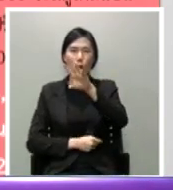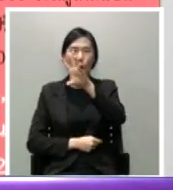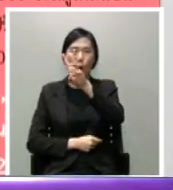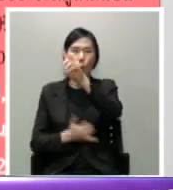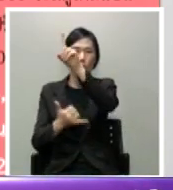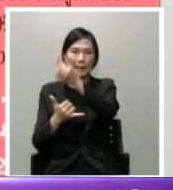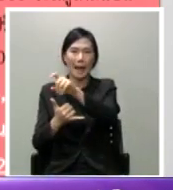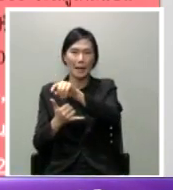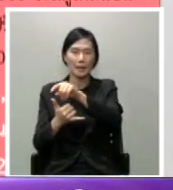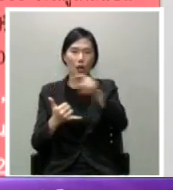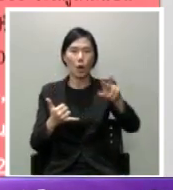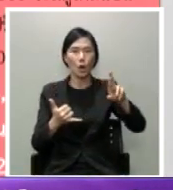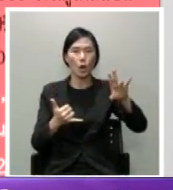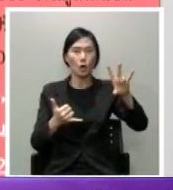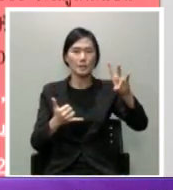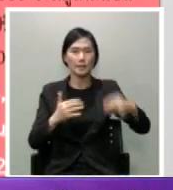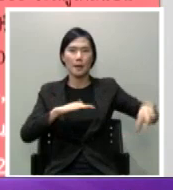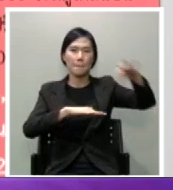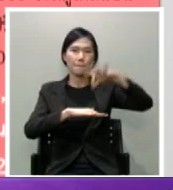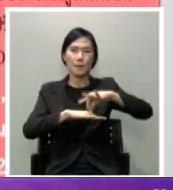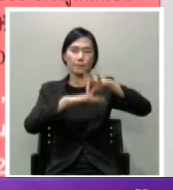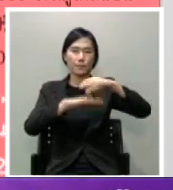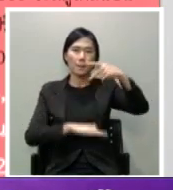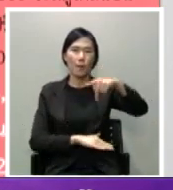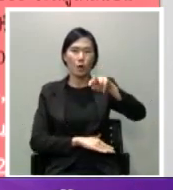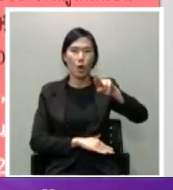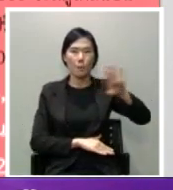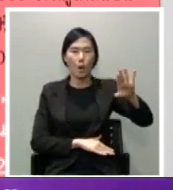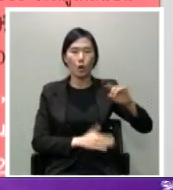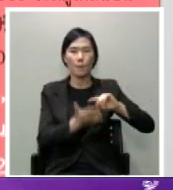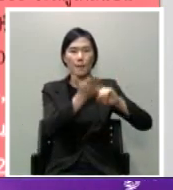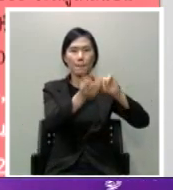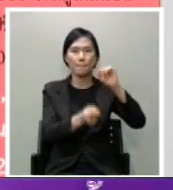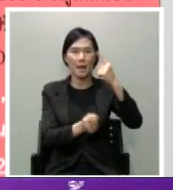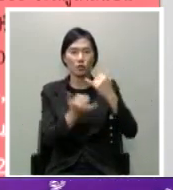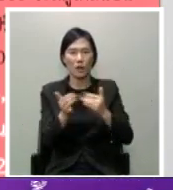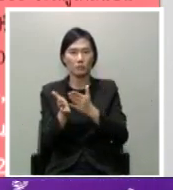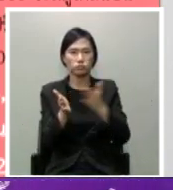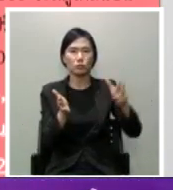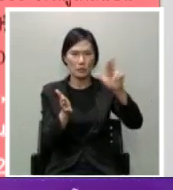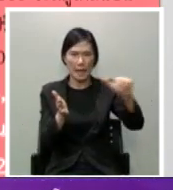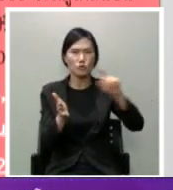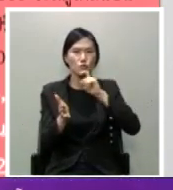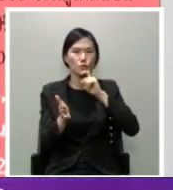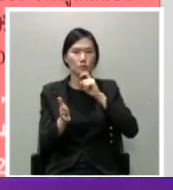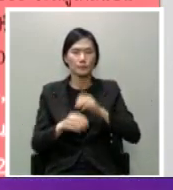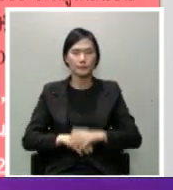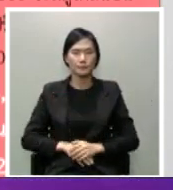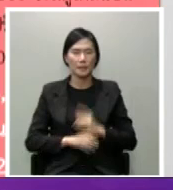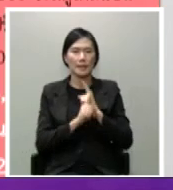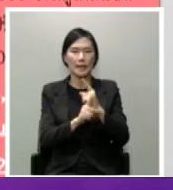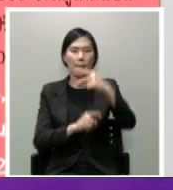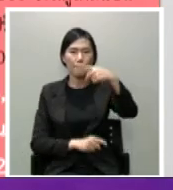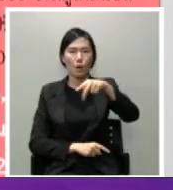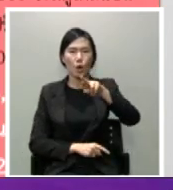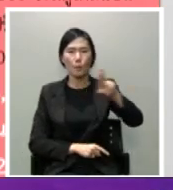ใหม่ๆและรัชกาลที่7พึ่งครองราชได้หมาดๆพรบ.ศุลกากรก็ออกแล้วใช้มาจนวันนี้ตามพรบ.